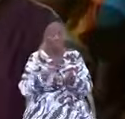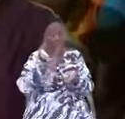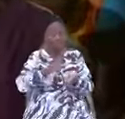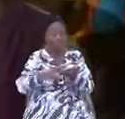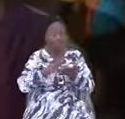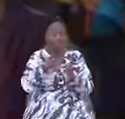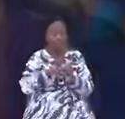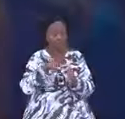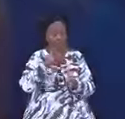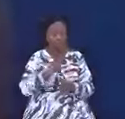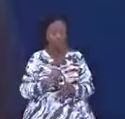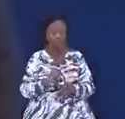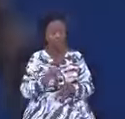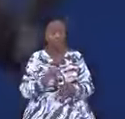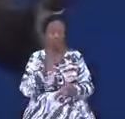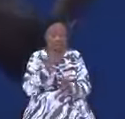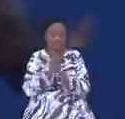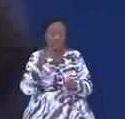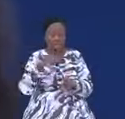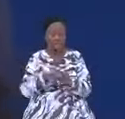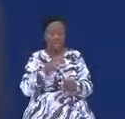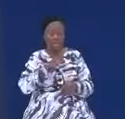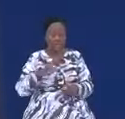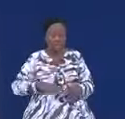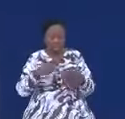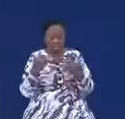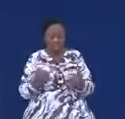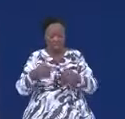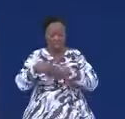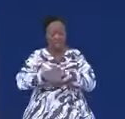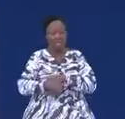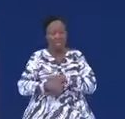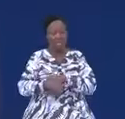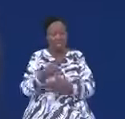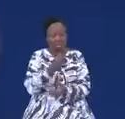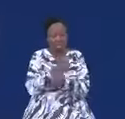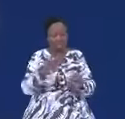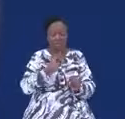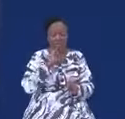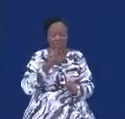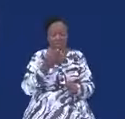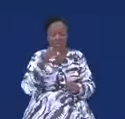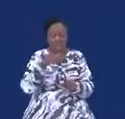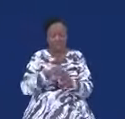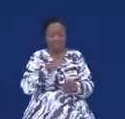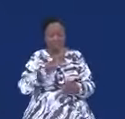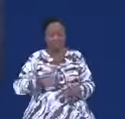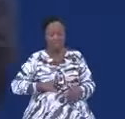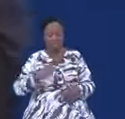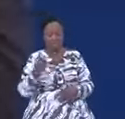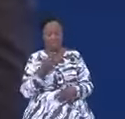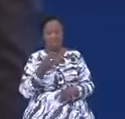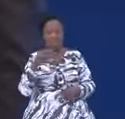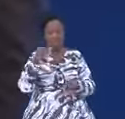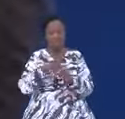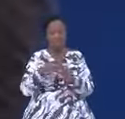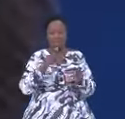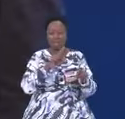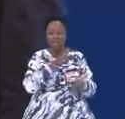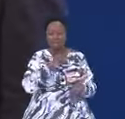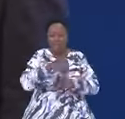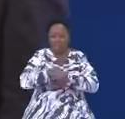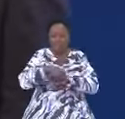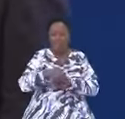le salut est disponible en crise ce soir partout tu es tu laisses ta main et tu dis